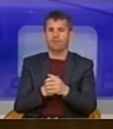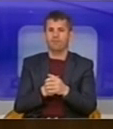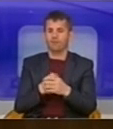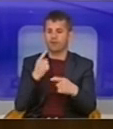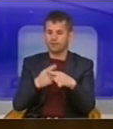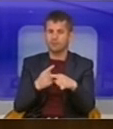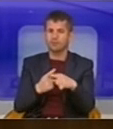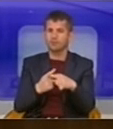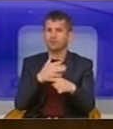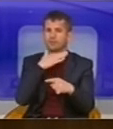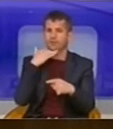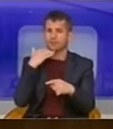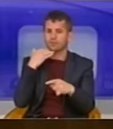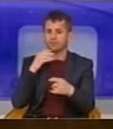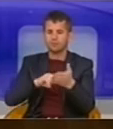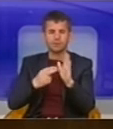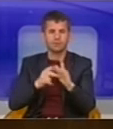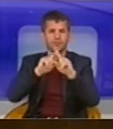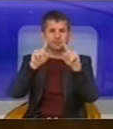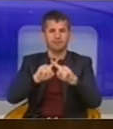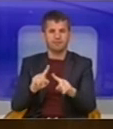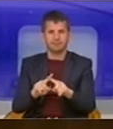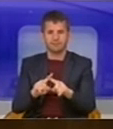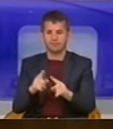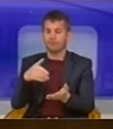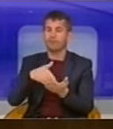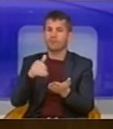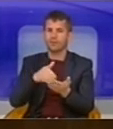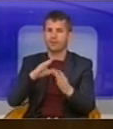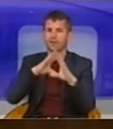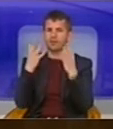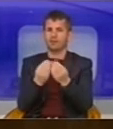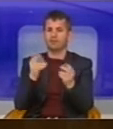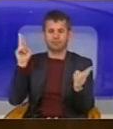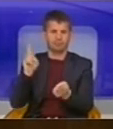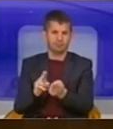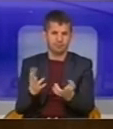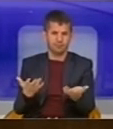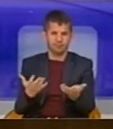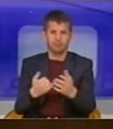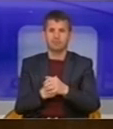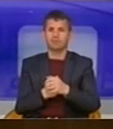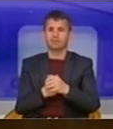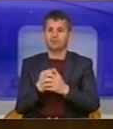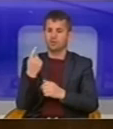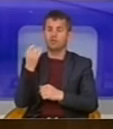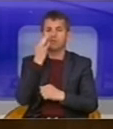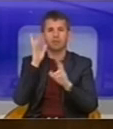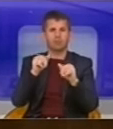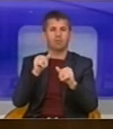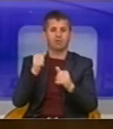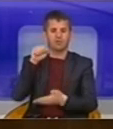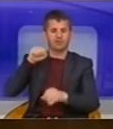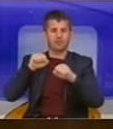të edhe nga partitë politike që shpenzimet e luksit të reduktuohen. Dhe kjo, në këtë 100 ditë që ka ndodhur që